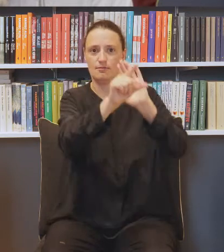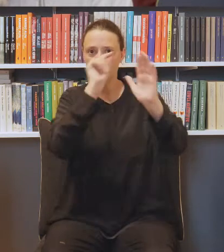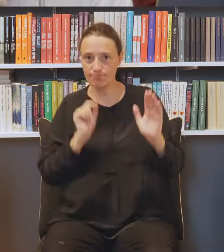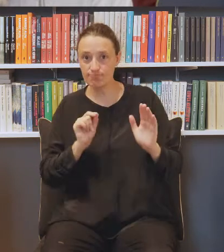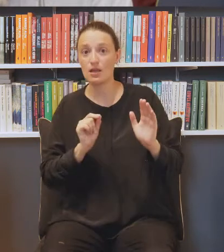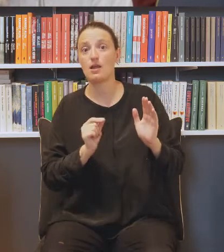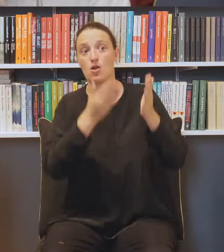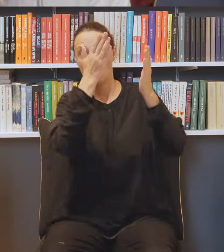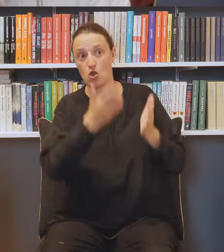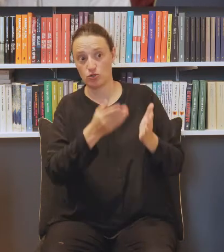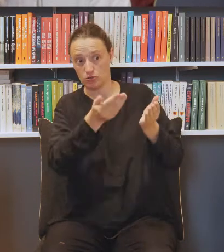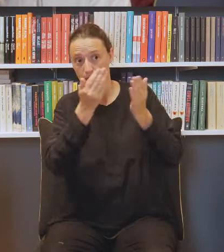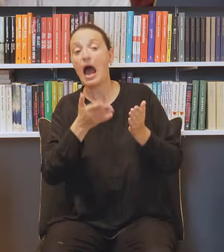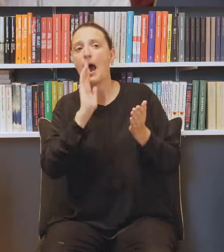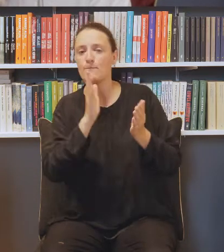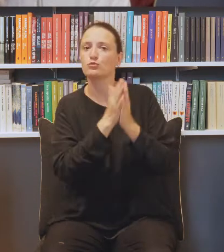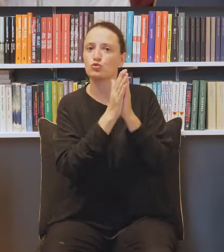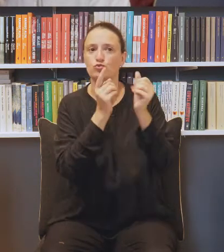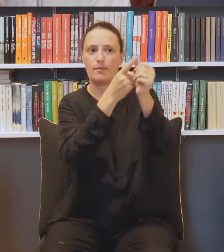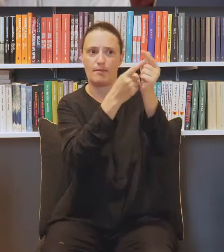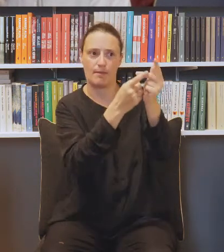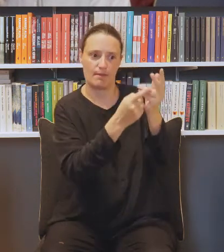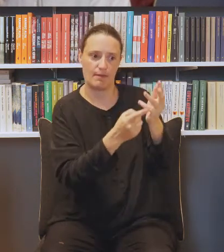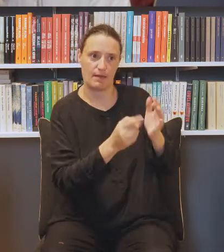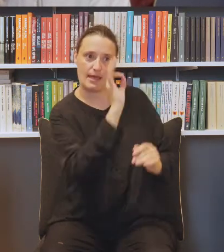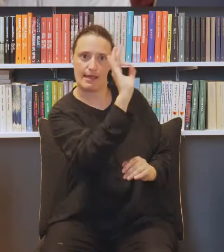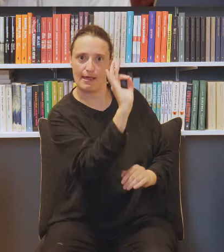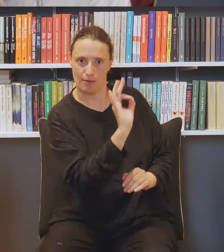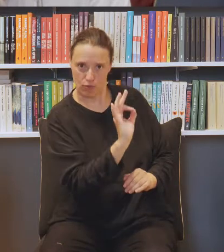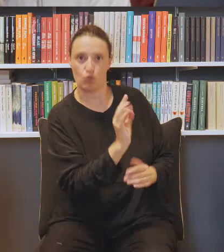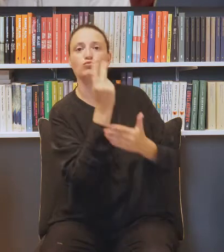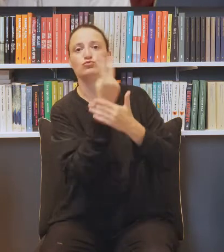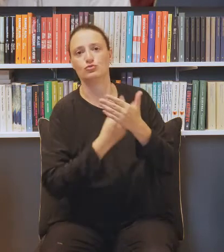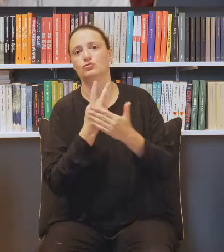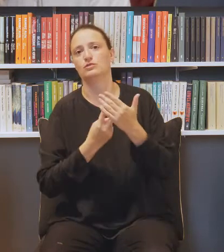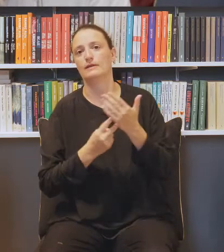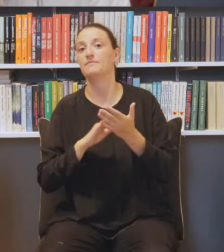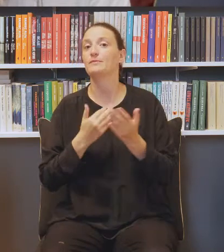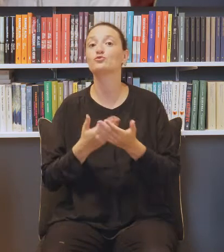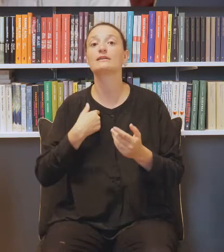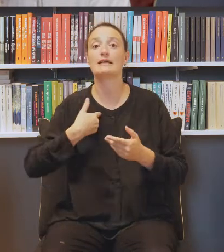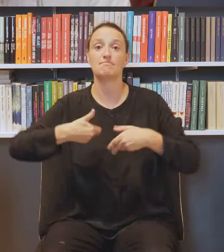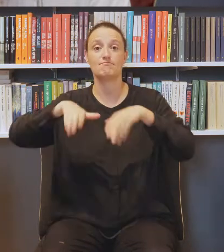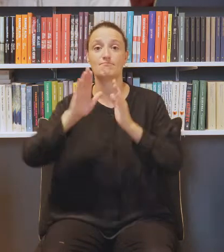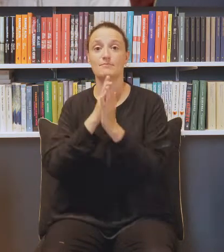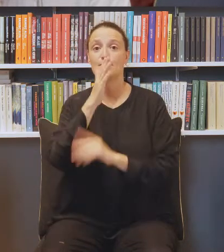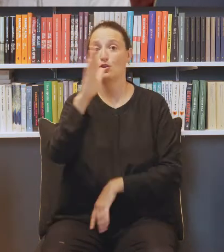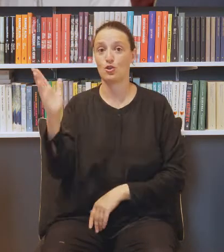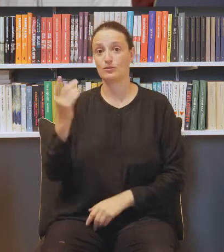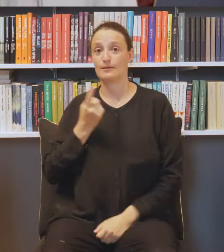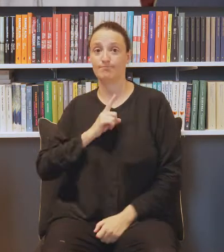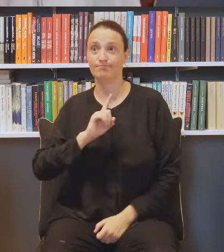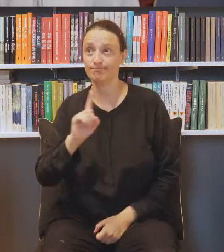jedną, a potem porzucam, potem jakąś inną. Staram się tak jak już jestem w bibliotece, to brać po kolei każdą